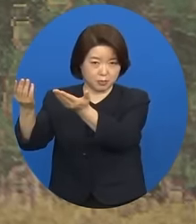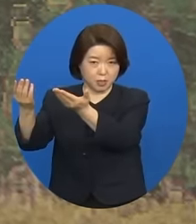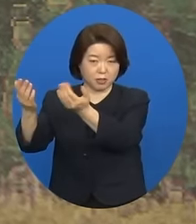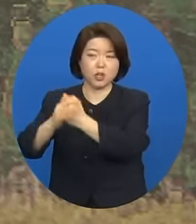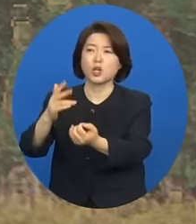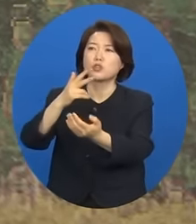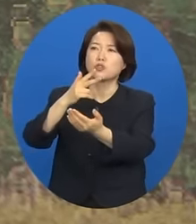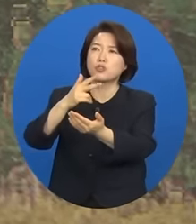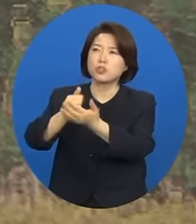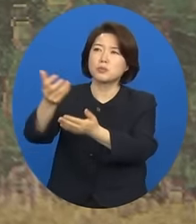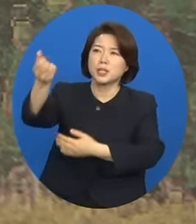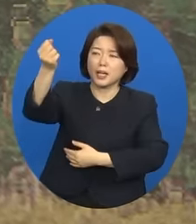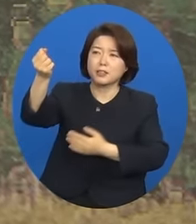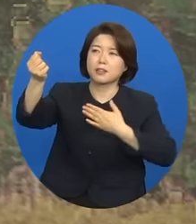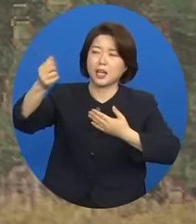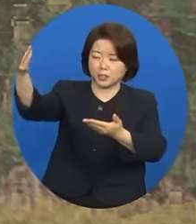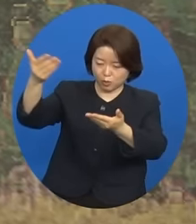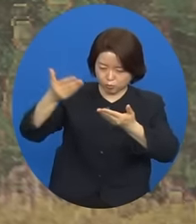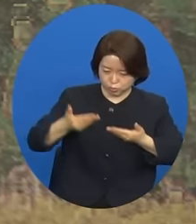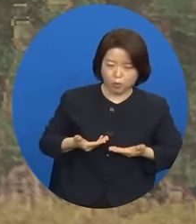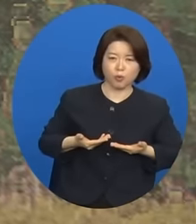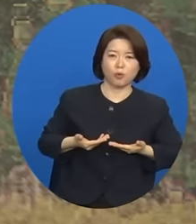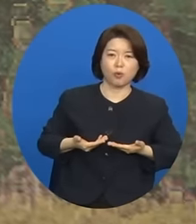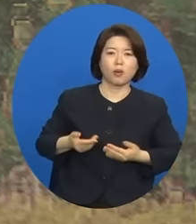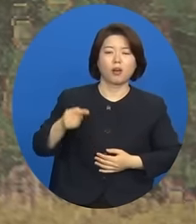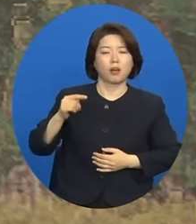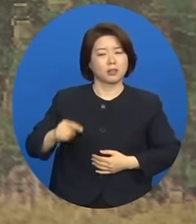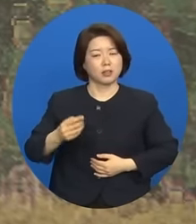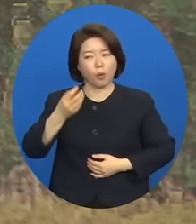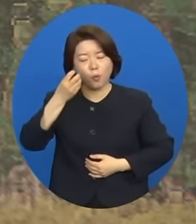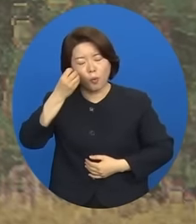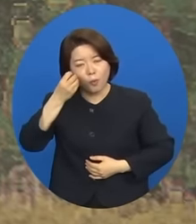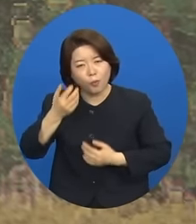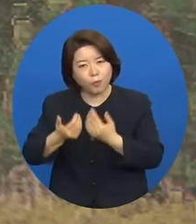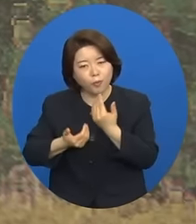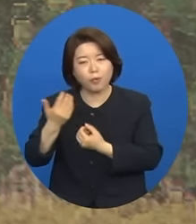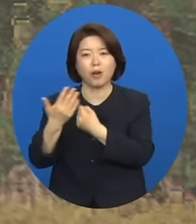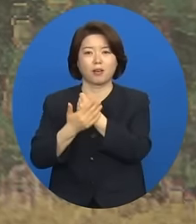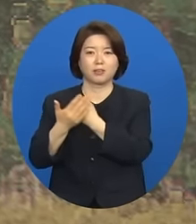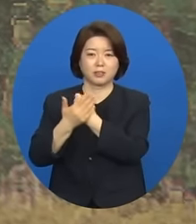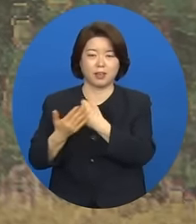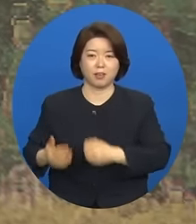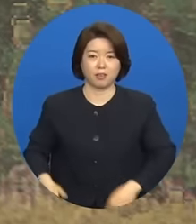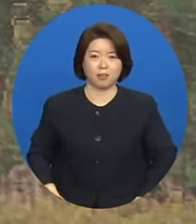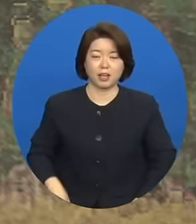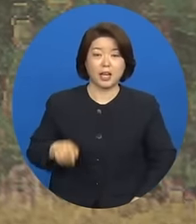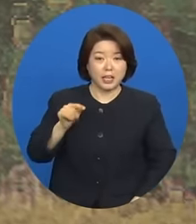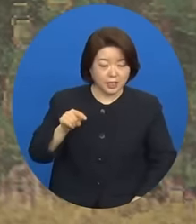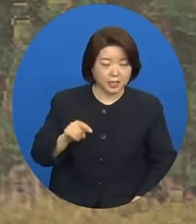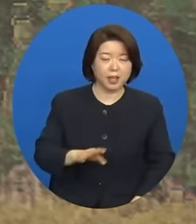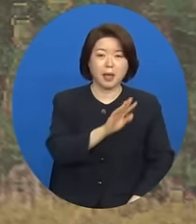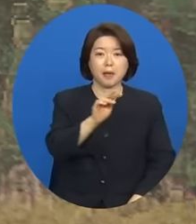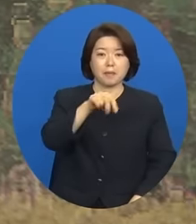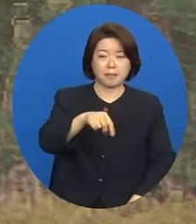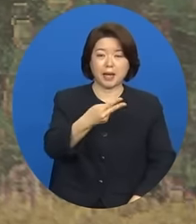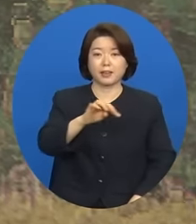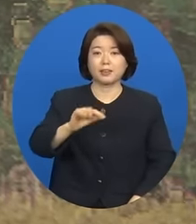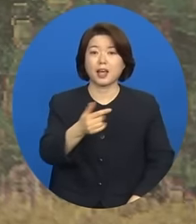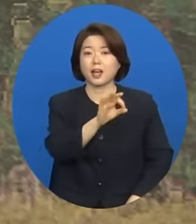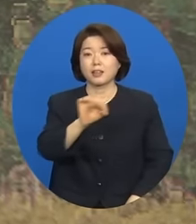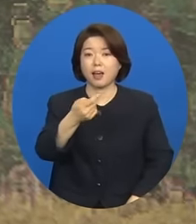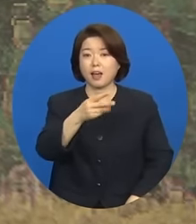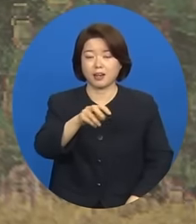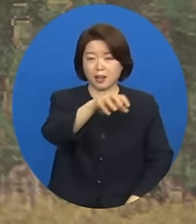우리에게 주신다라는 것이죠. 이것이 역설적인 은혜입니다. 이것이 바단 아람에서 배워야 할 점이에요.